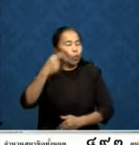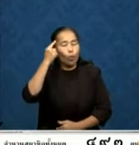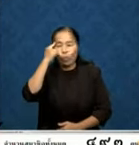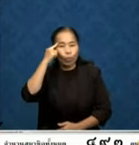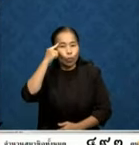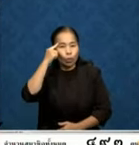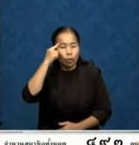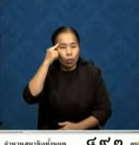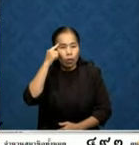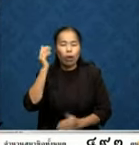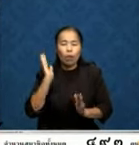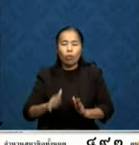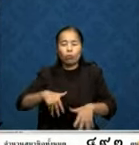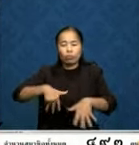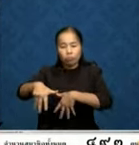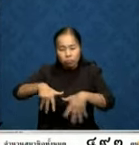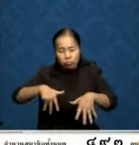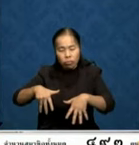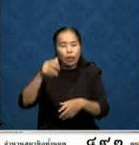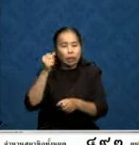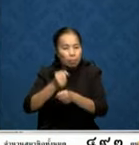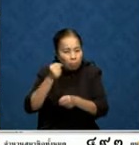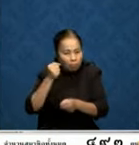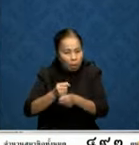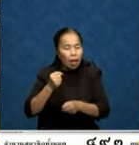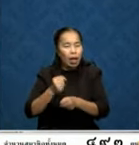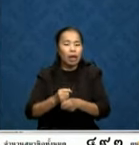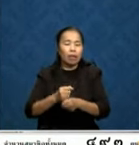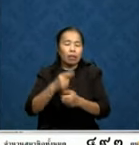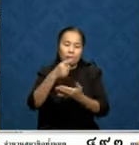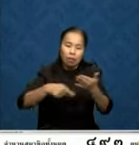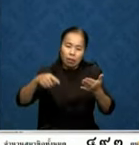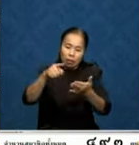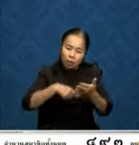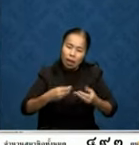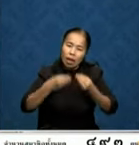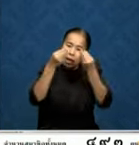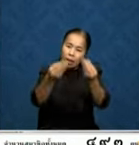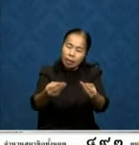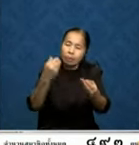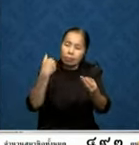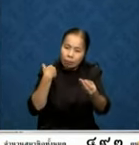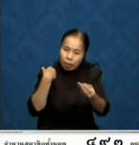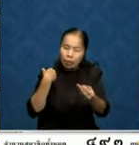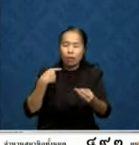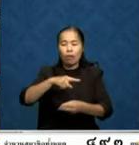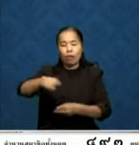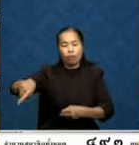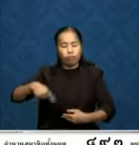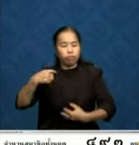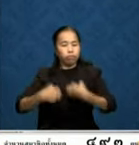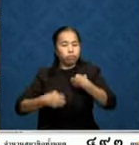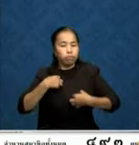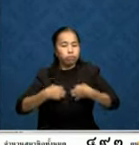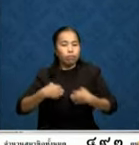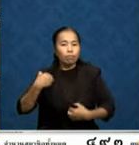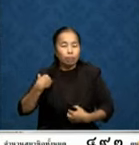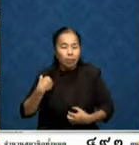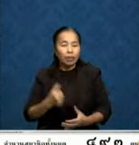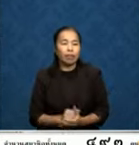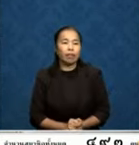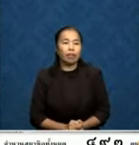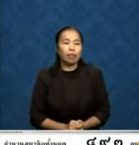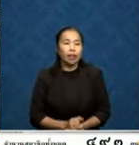คนหาเช้ากินค่ำคนที่ใช้สิทธิ์เลือกตั้งไม่ว่าอยู่ที่ไหนเขามีความเดือดร้อนเขาบ